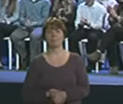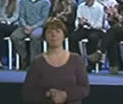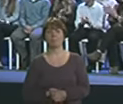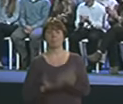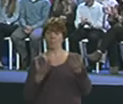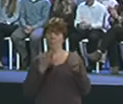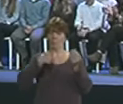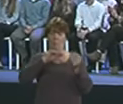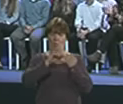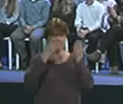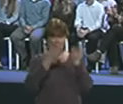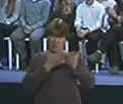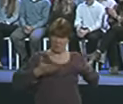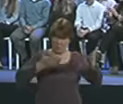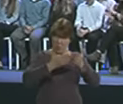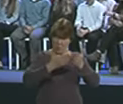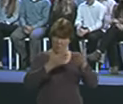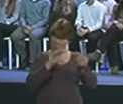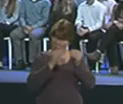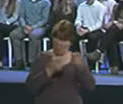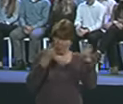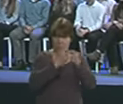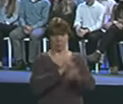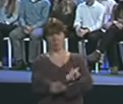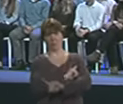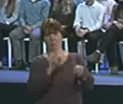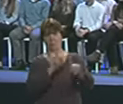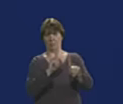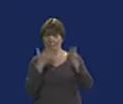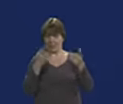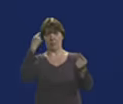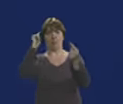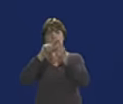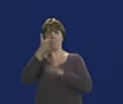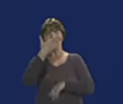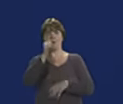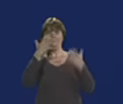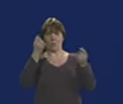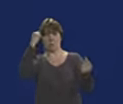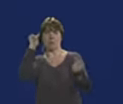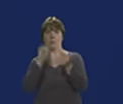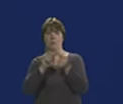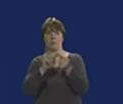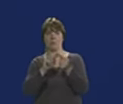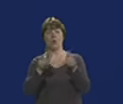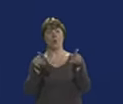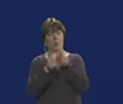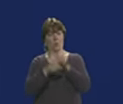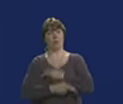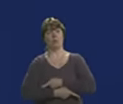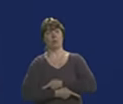et qui n'est pas la réponse à notre problème. Voilà le 1er mai, ce que je voudrais faire. Je voudrais d'ailleurs vous